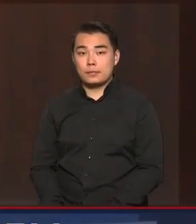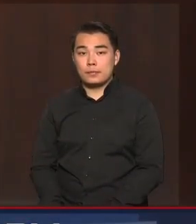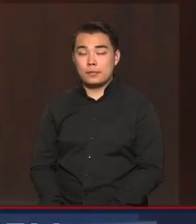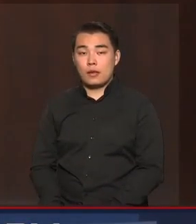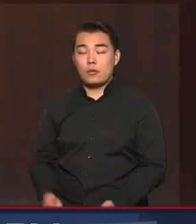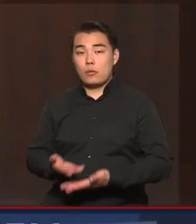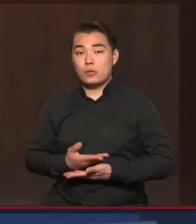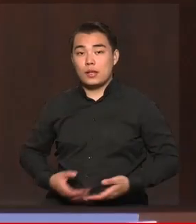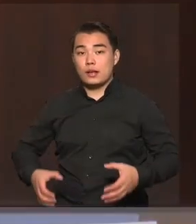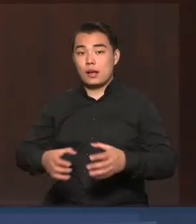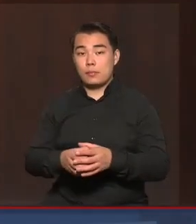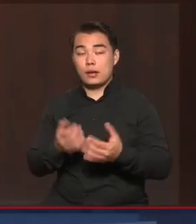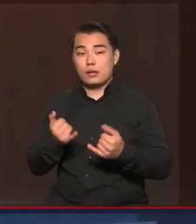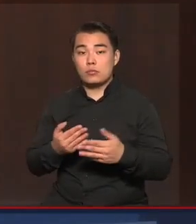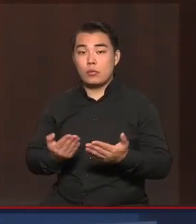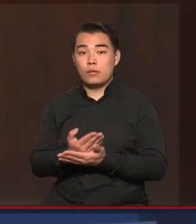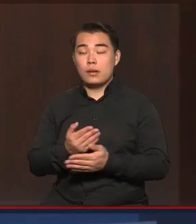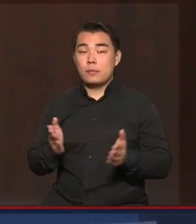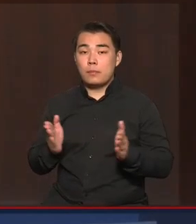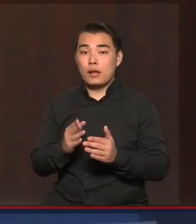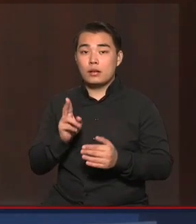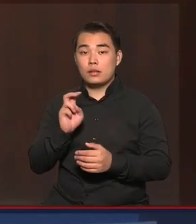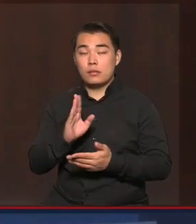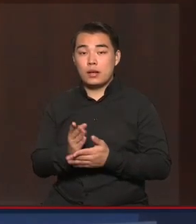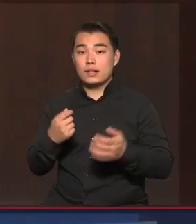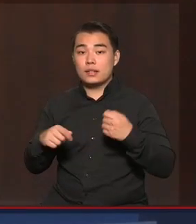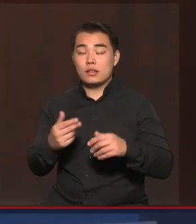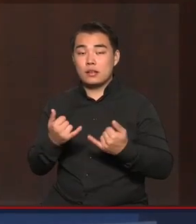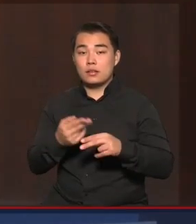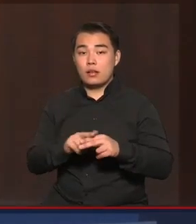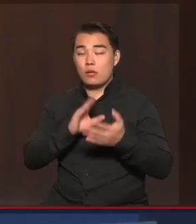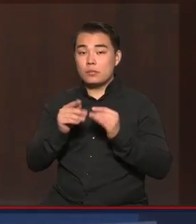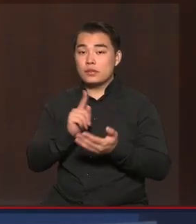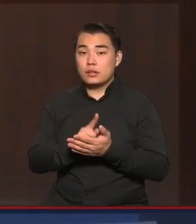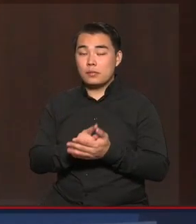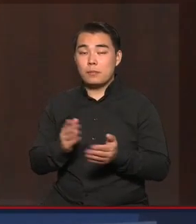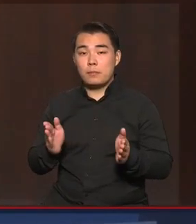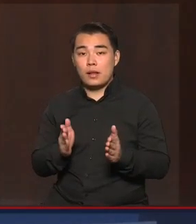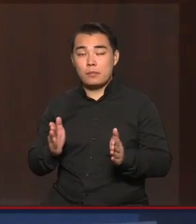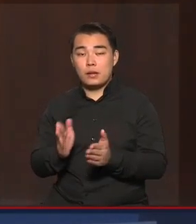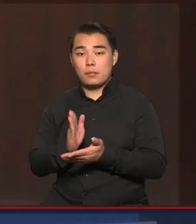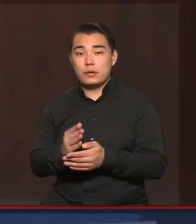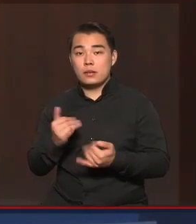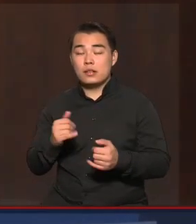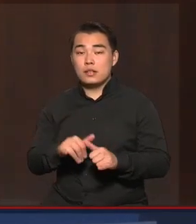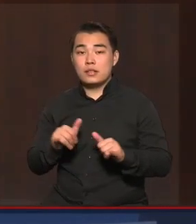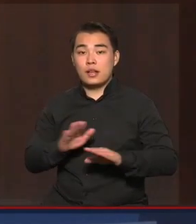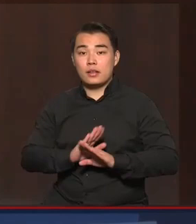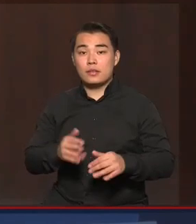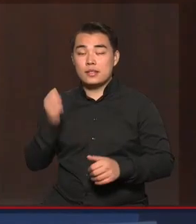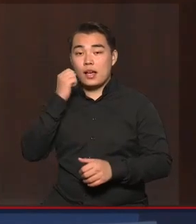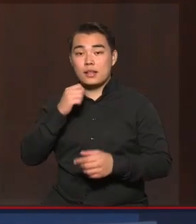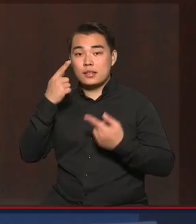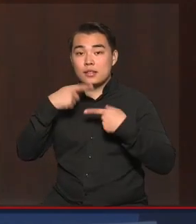У нас компании новые мало заходят на рынок. Бізде нарыққа жаңа компаниялар көп кіре бермейді, ал дамымаған ескі